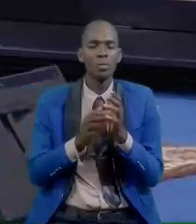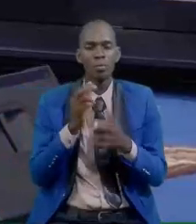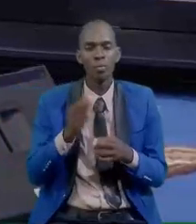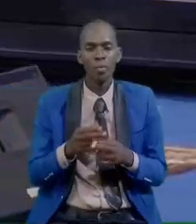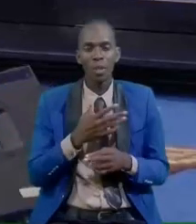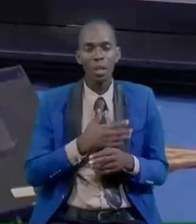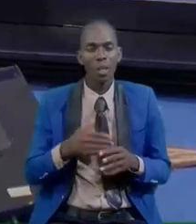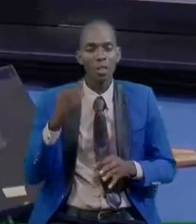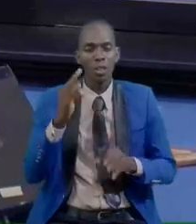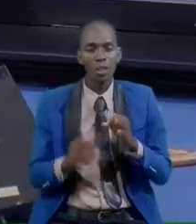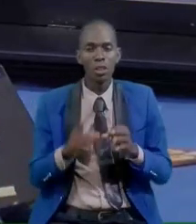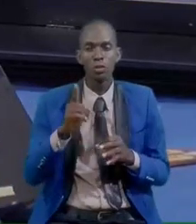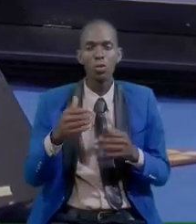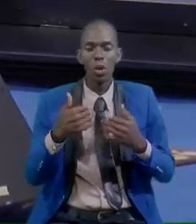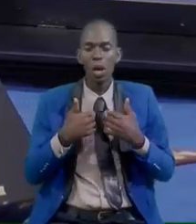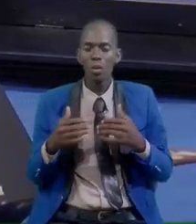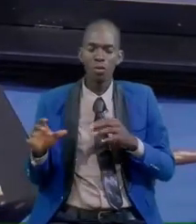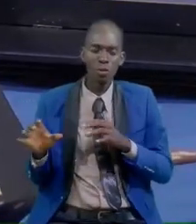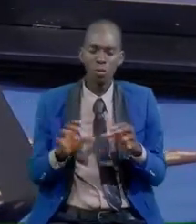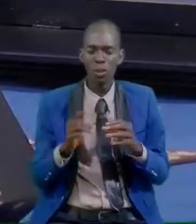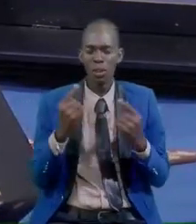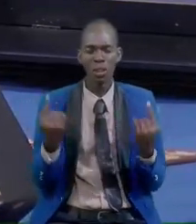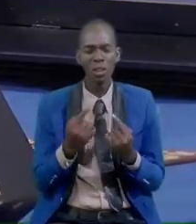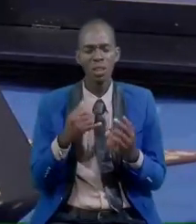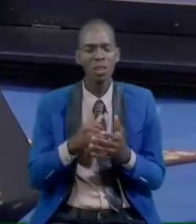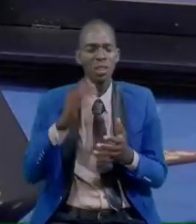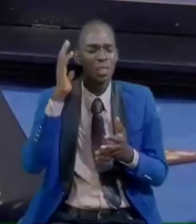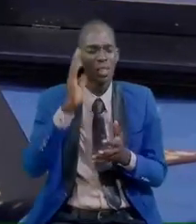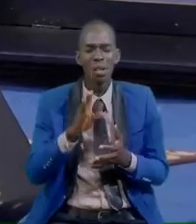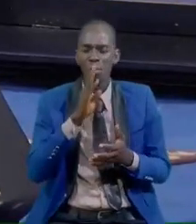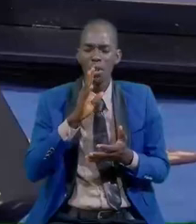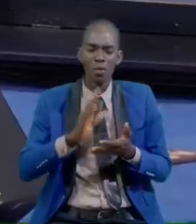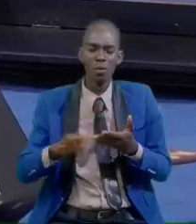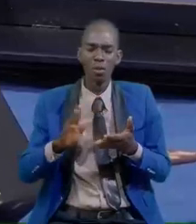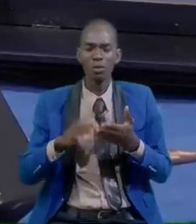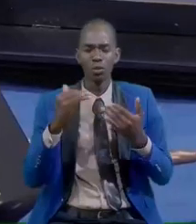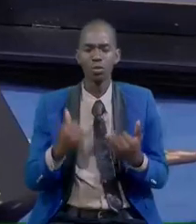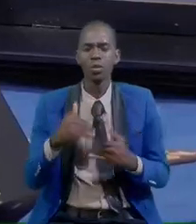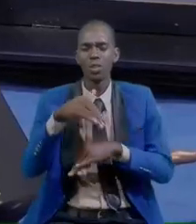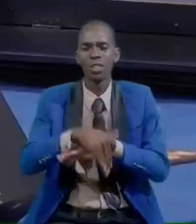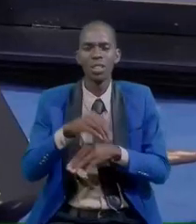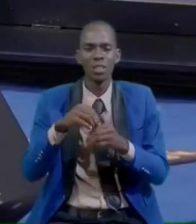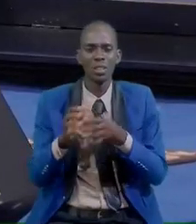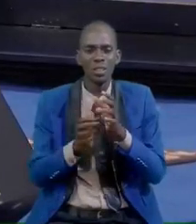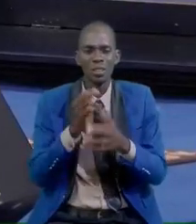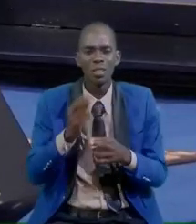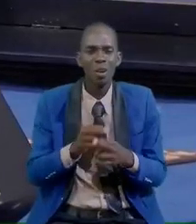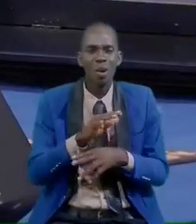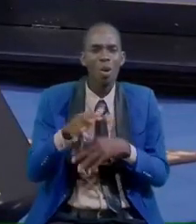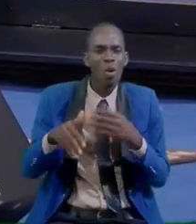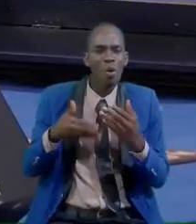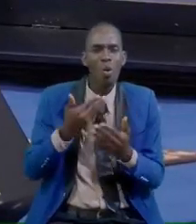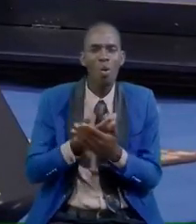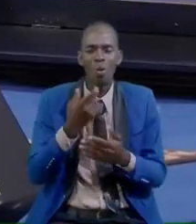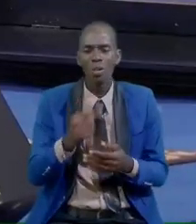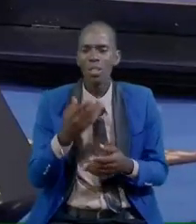commis des péchés, il lui sera pardonné. Vos péchés vous seront pardonnés ce soir. Toutes les mauvaises